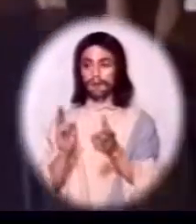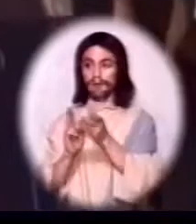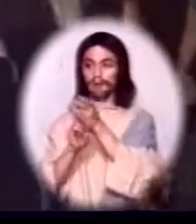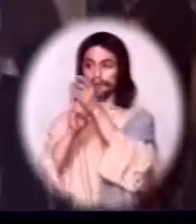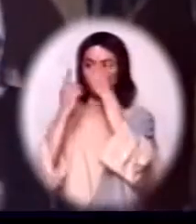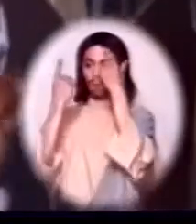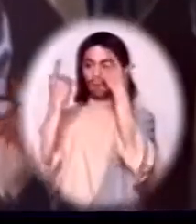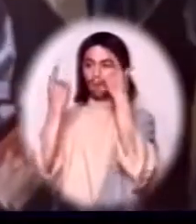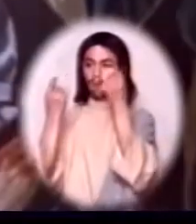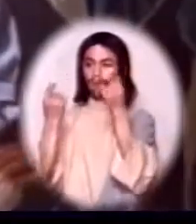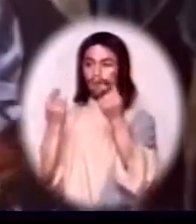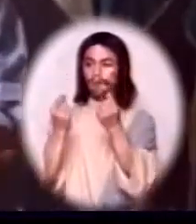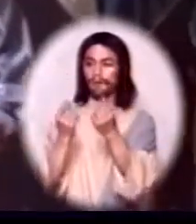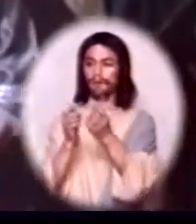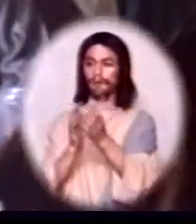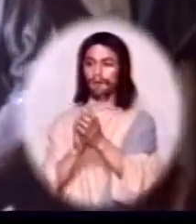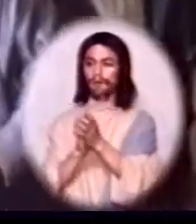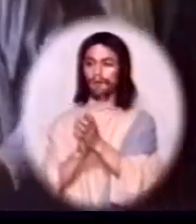기적이다.